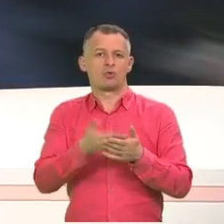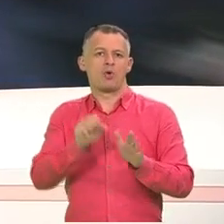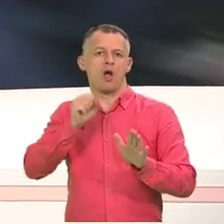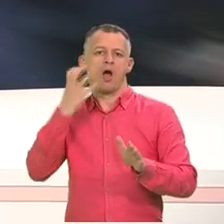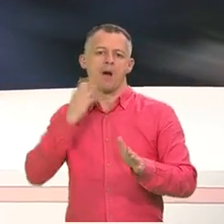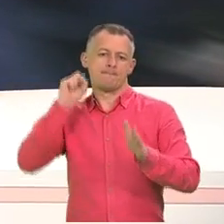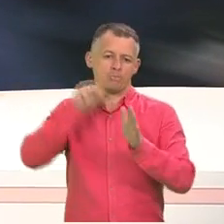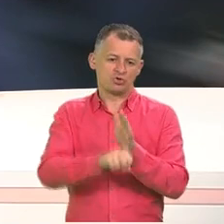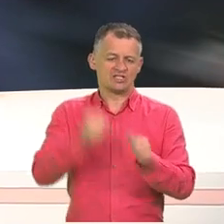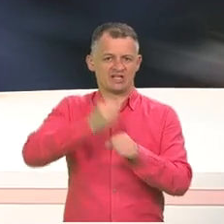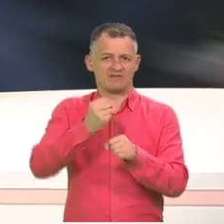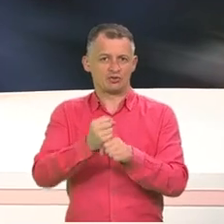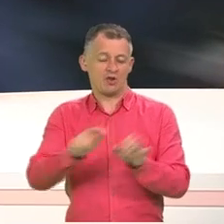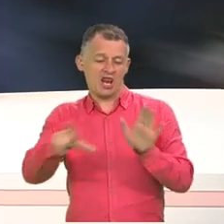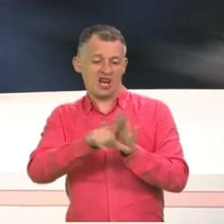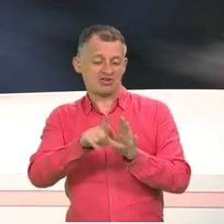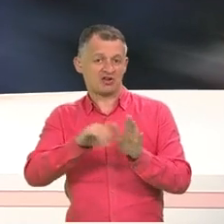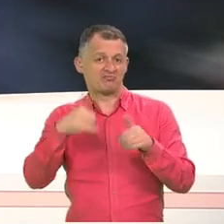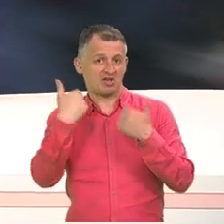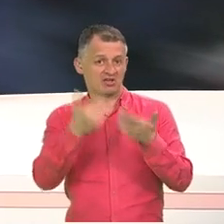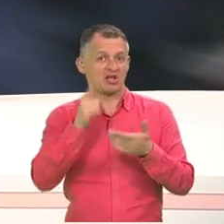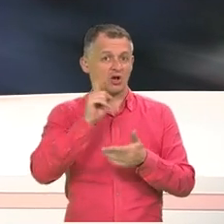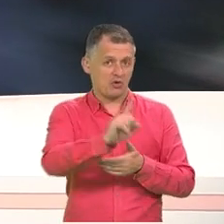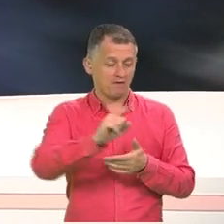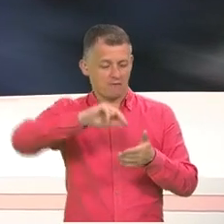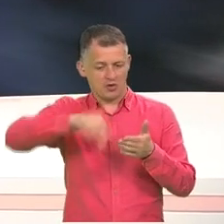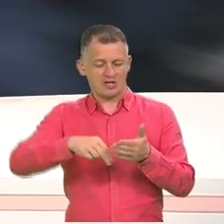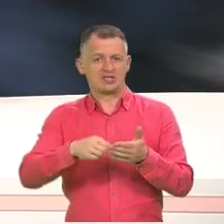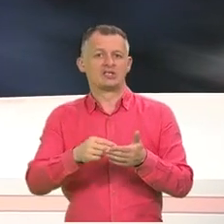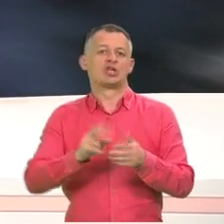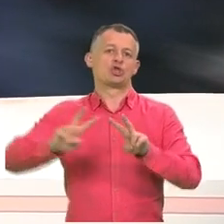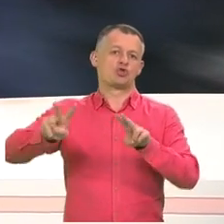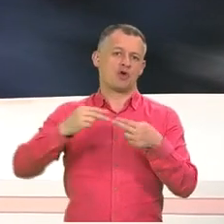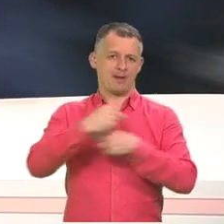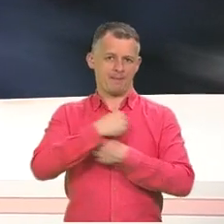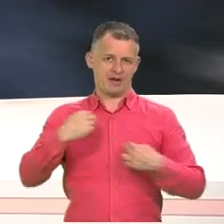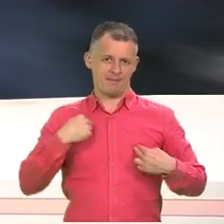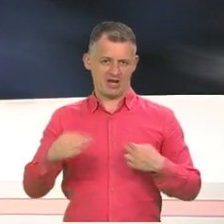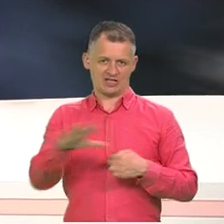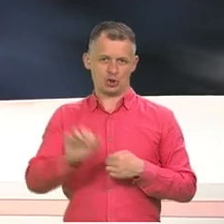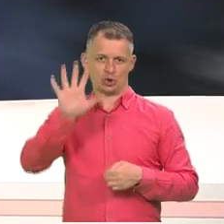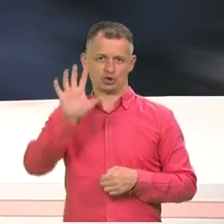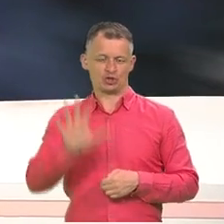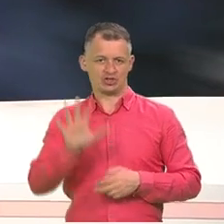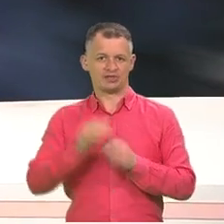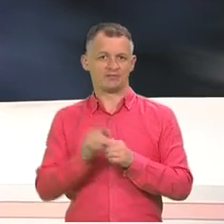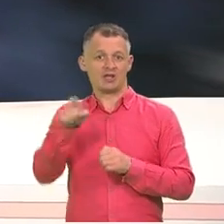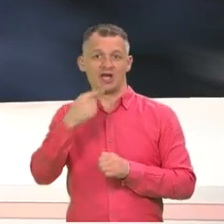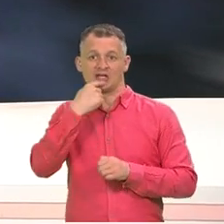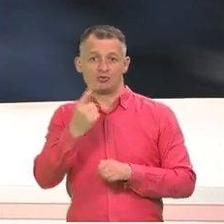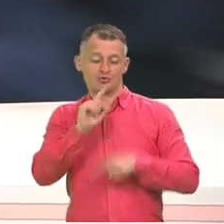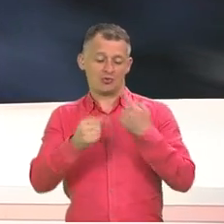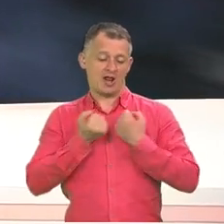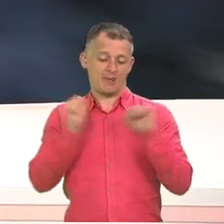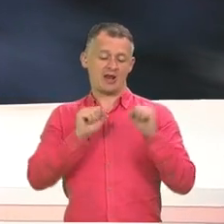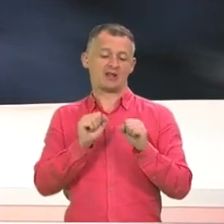una definitivă, iar legea îi permite să-și reia oricând funcția de edil al sectorului 5. De altfel, Piedone a și spus după eliberare că se